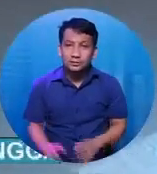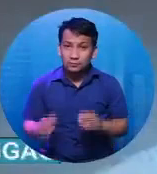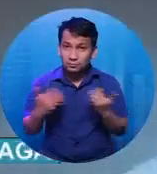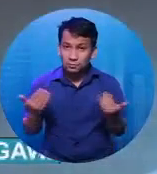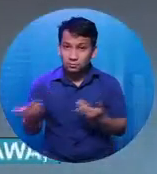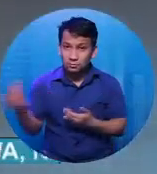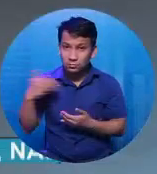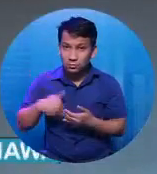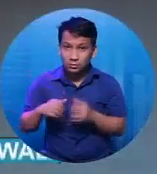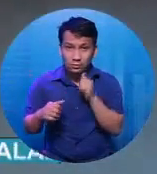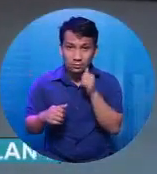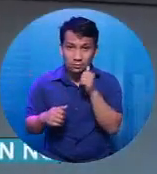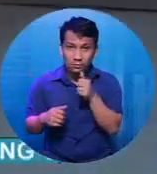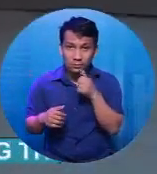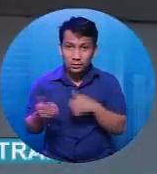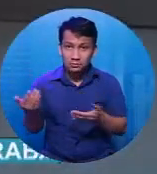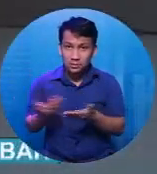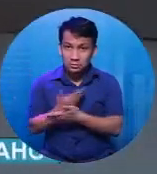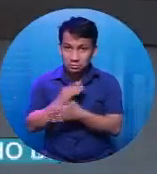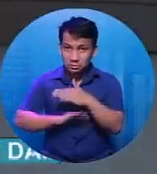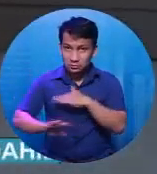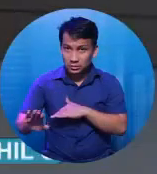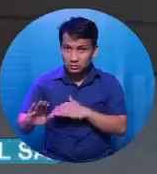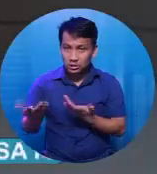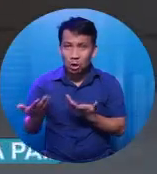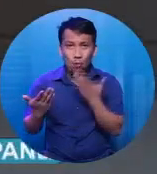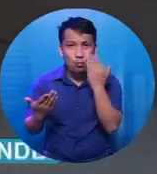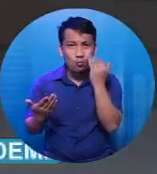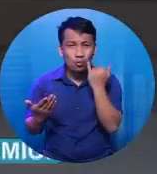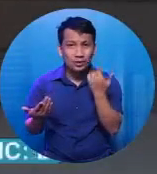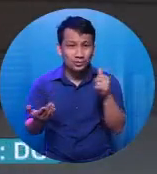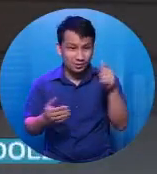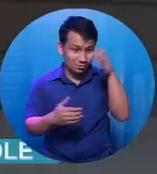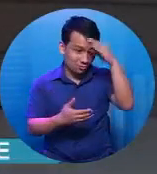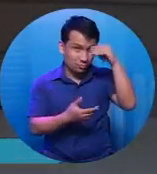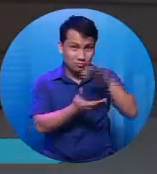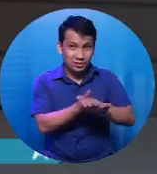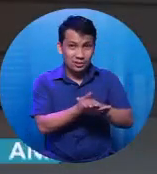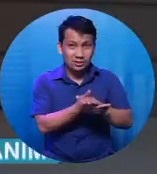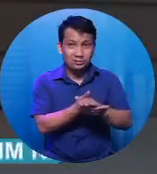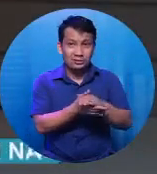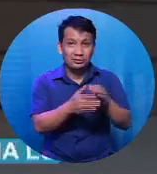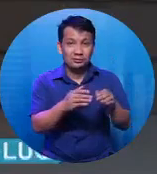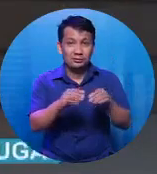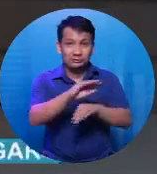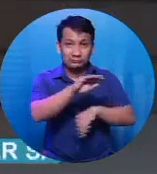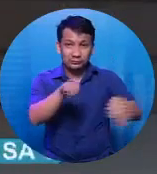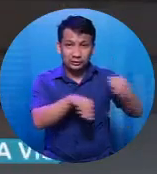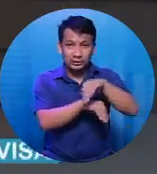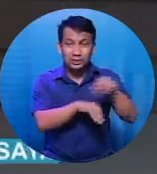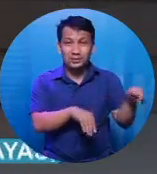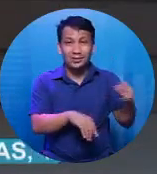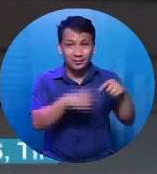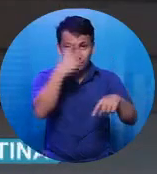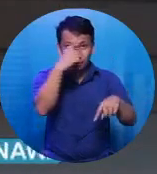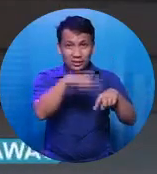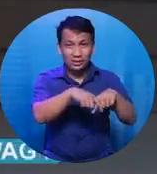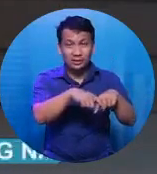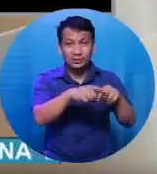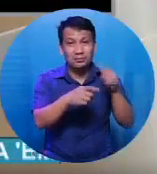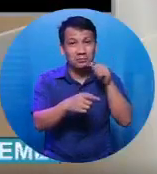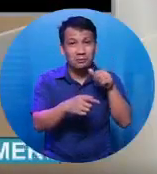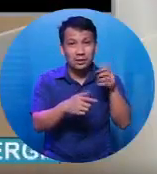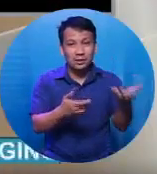Lumapit sa atin ang ginang na bagong panganak pa lang. Pinagpalit daw agad siya ni Mister sa kanilang border. Makausap natin si Ma'am Cherry de Guzman. Miss